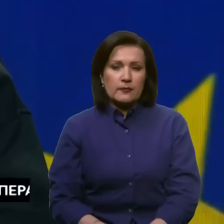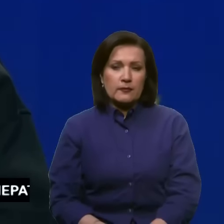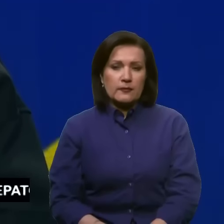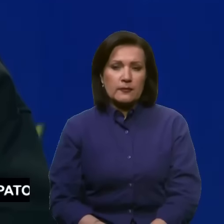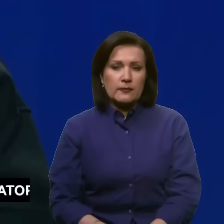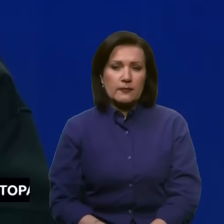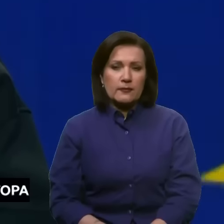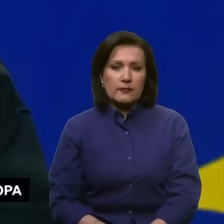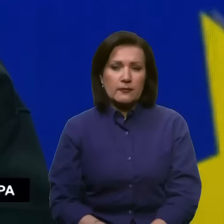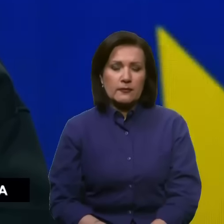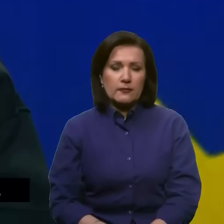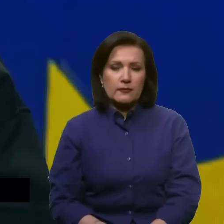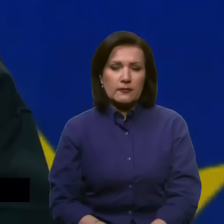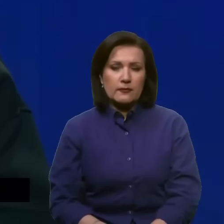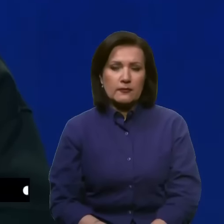на Мідл-Іст